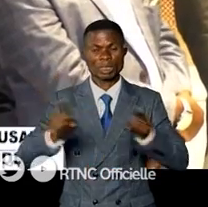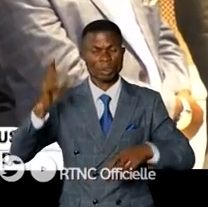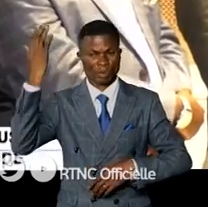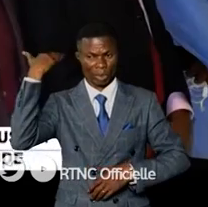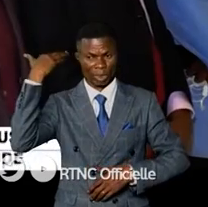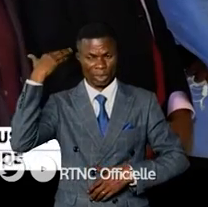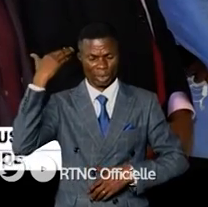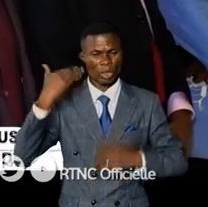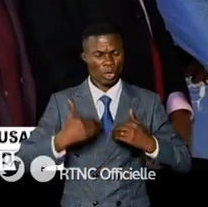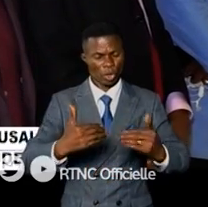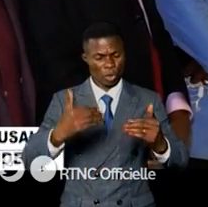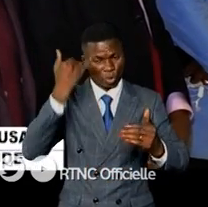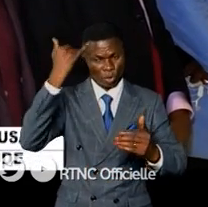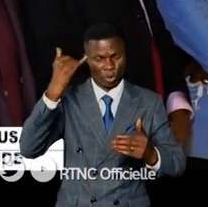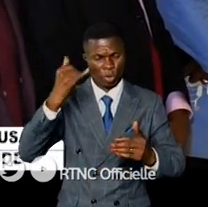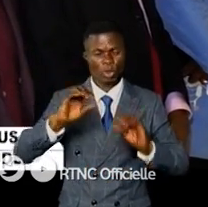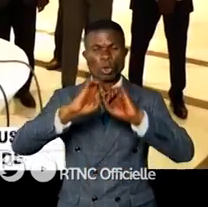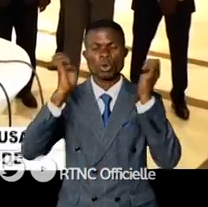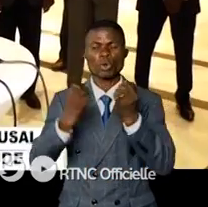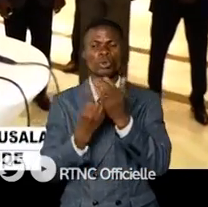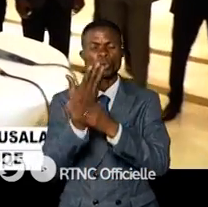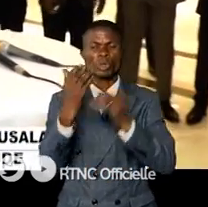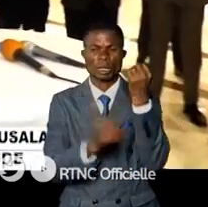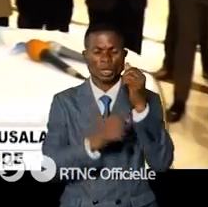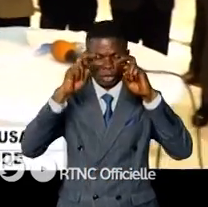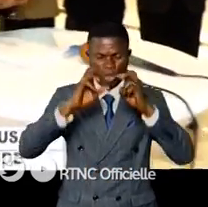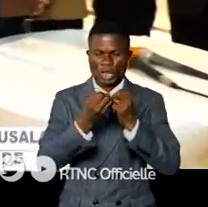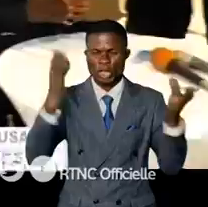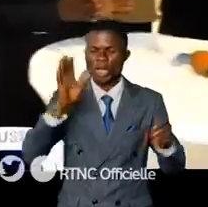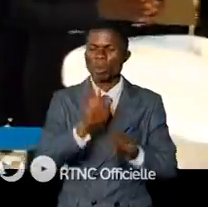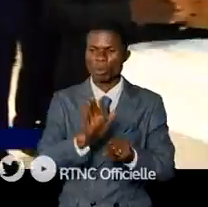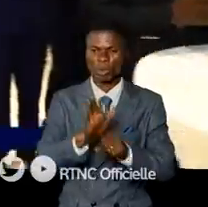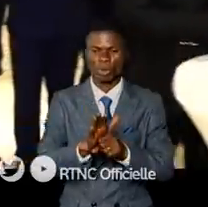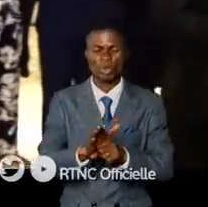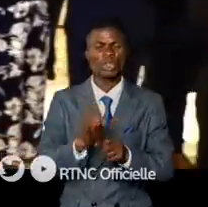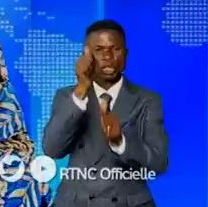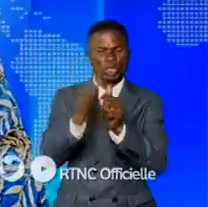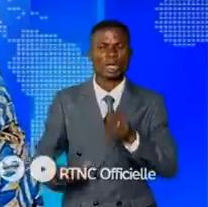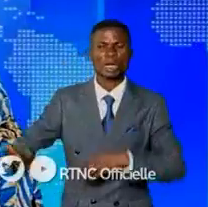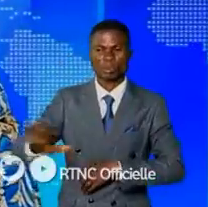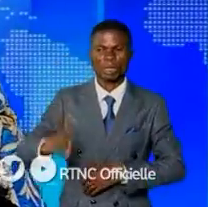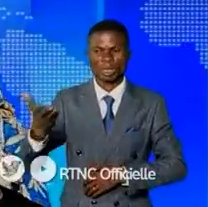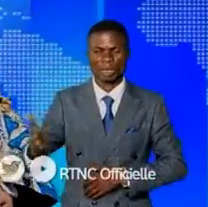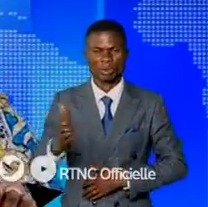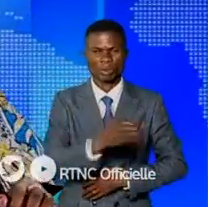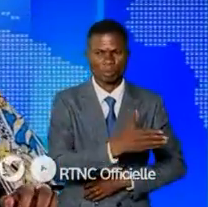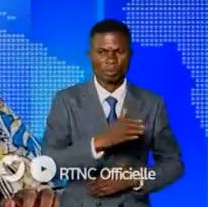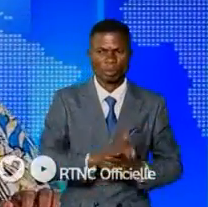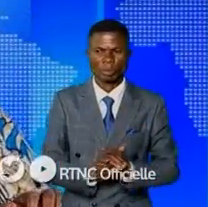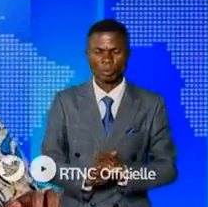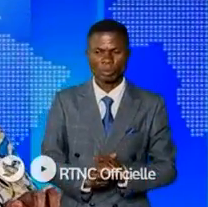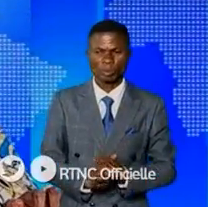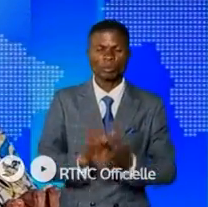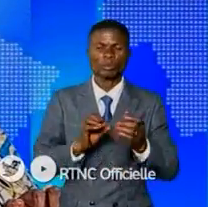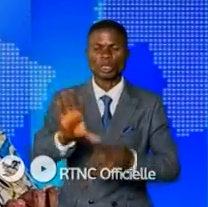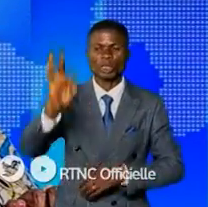l'on s'accorde sur le fait que les ressources humaines constituent la richesse stratégique pour chaque pays. L'avènement d'un nouveau Premier